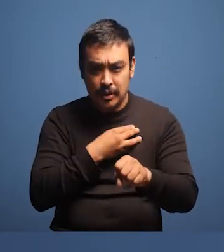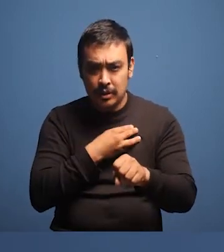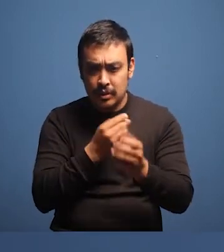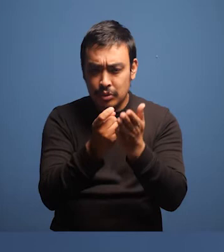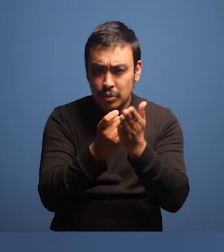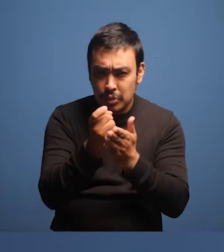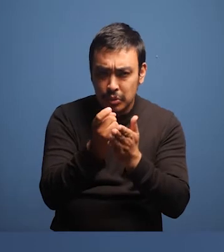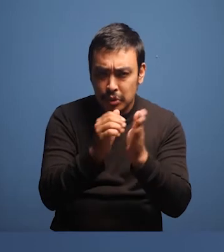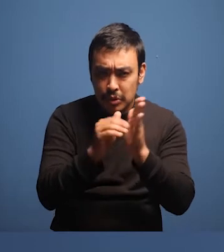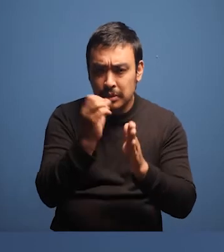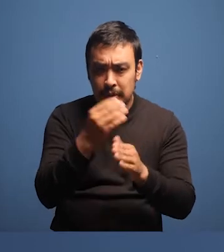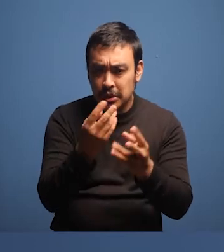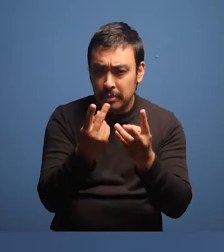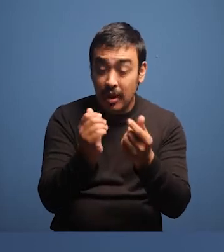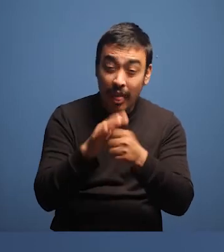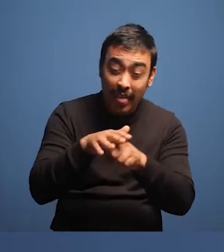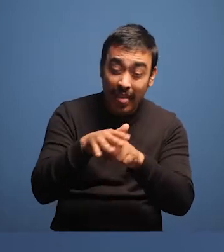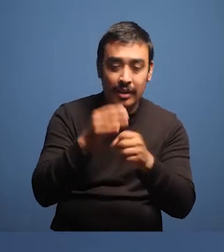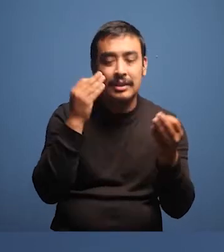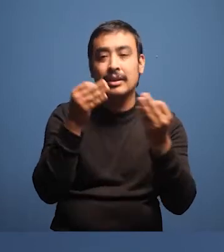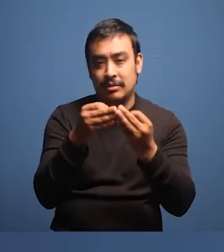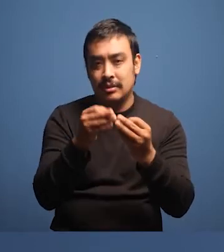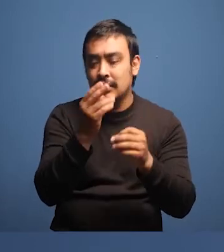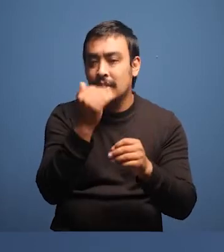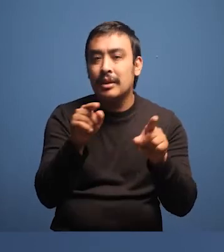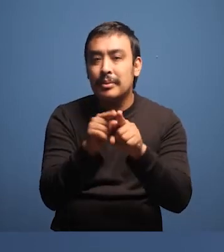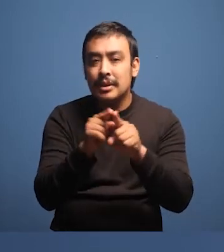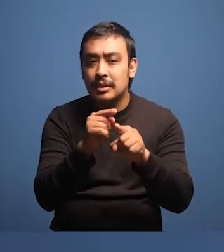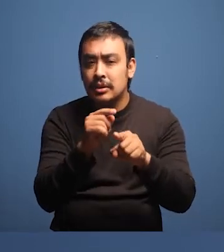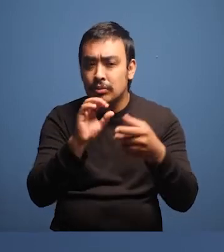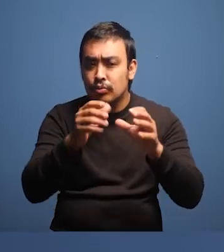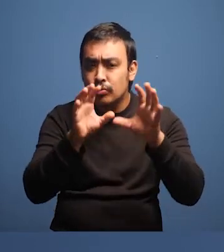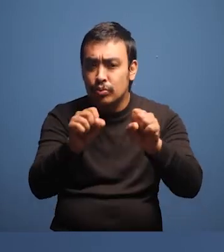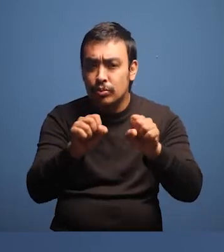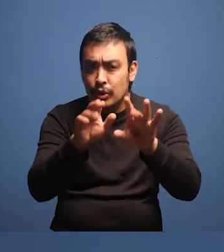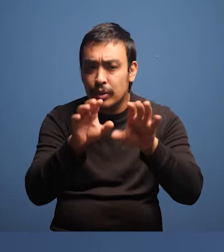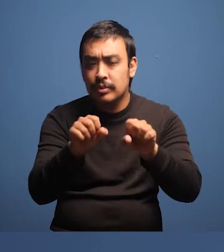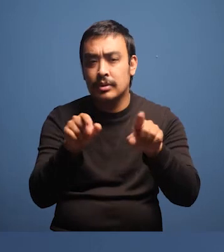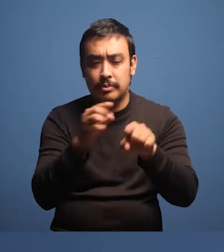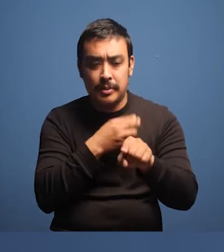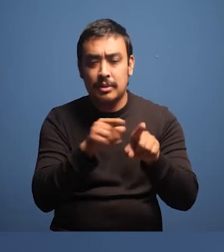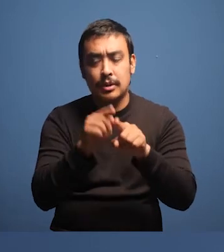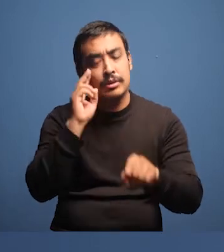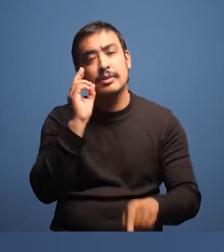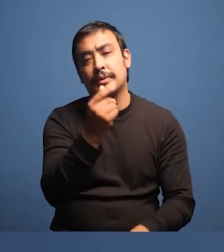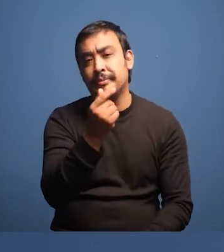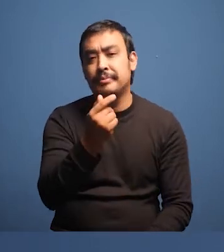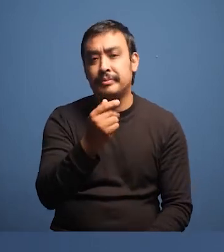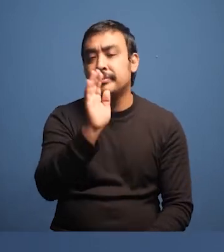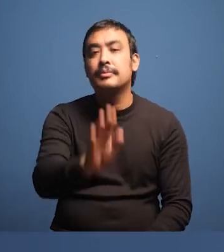क्वान्टिटीमा ध्यान दिइरहेको क्या अहिले हरेक सोसियल मिडियाहरूमा पनि। अनि त्यही भएर चाहिँ ह्याकरहरूलाई पनि एकदम सजिलो भइरहेछ कि। त्यही भएर यो प्रब्लम चाहिँ एकदम धेरै रेन्ज